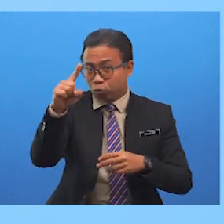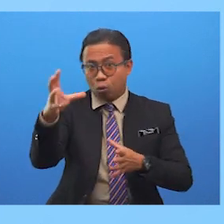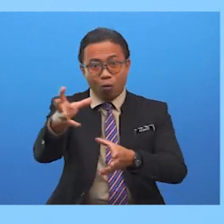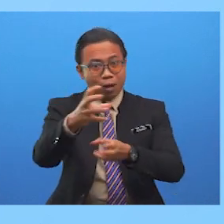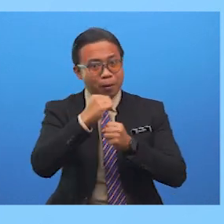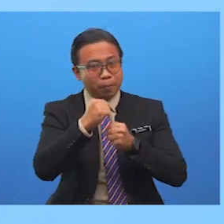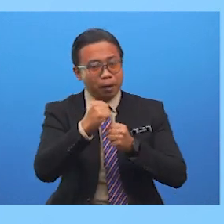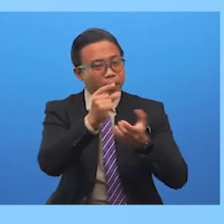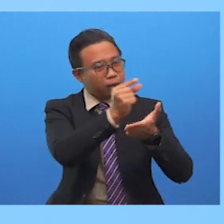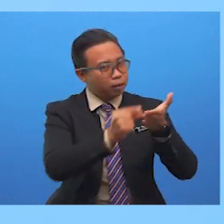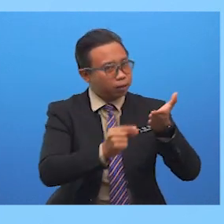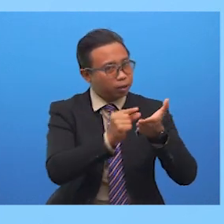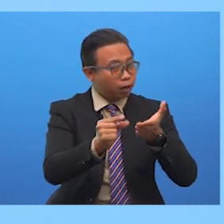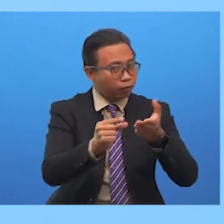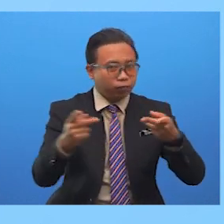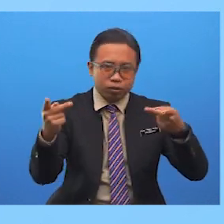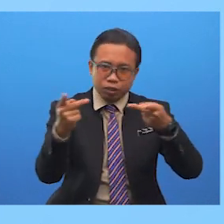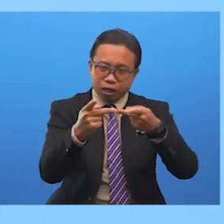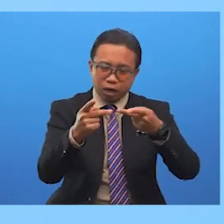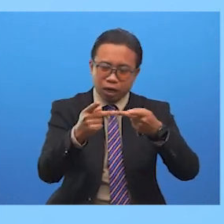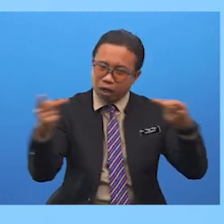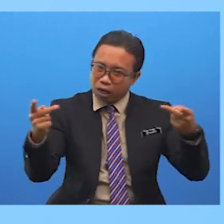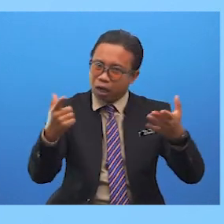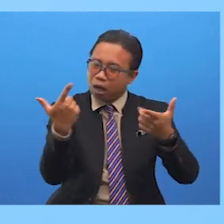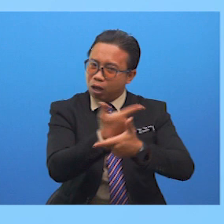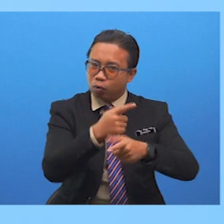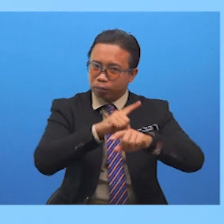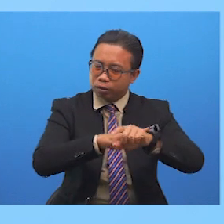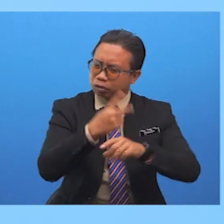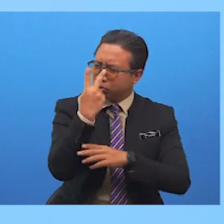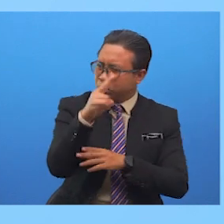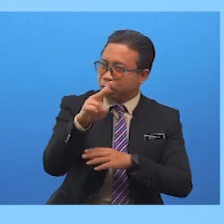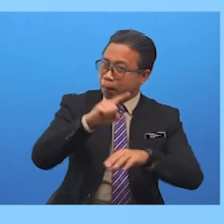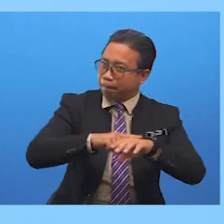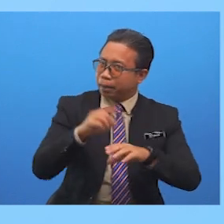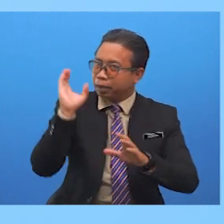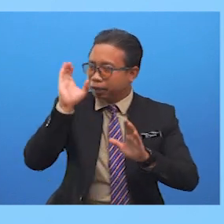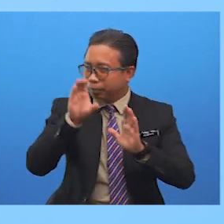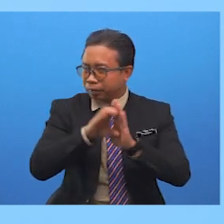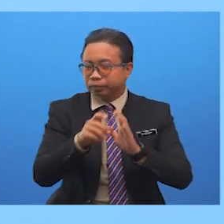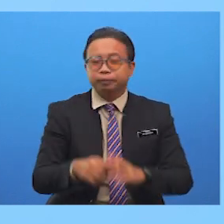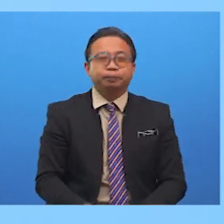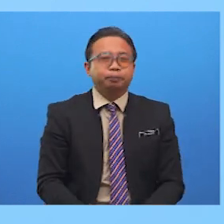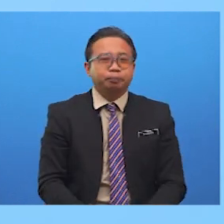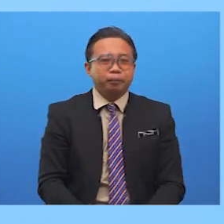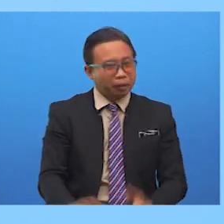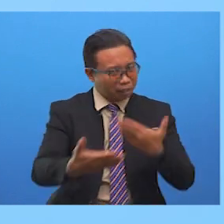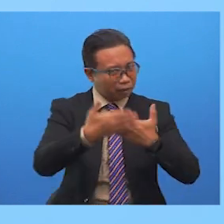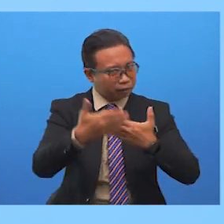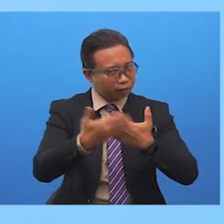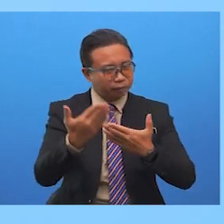memperoleh Craft jarak melawan masa seperti yang dilihat di Paparan mudah